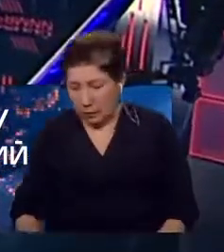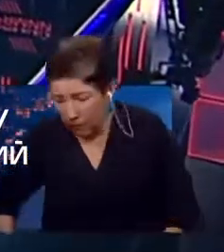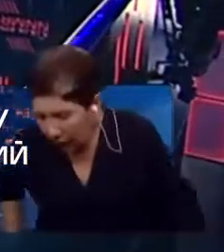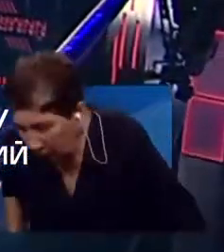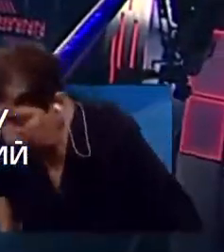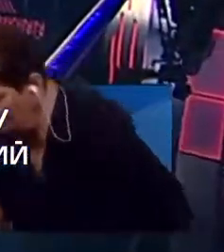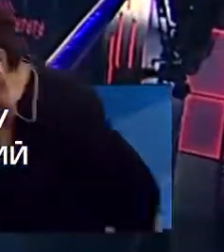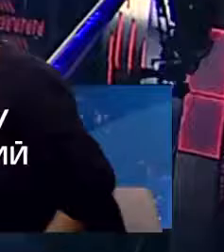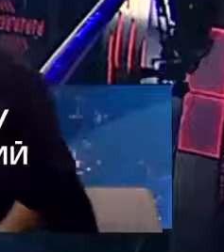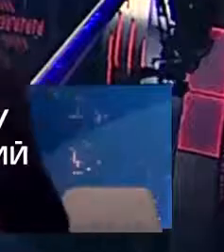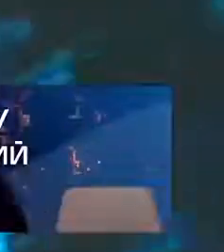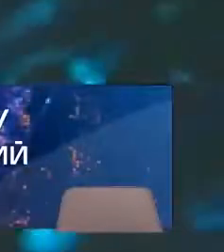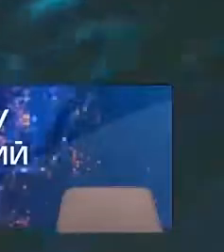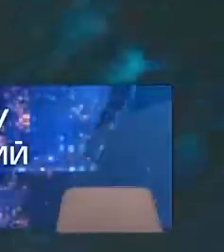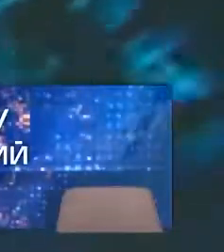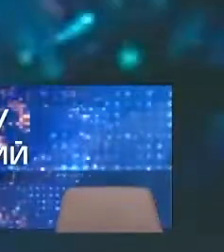вдячний.